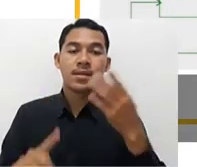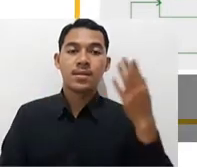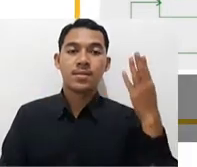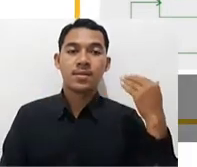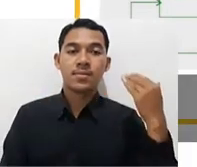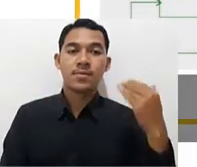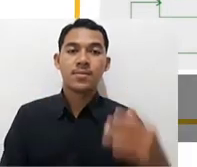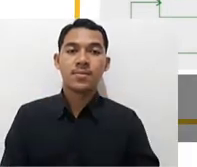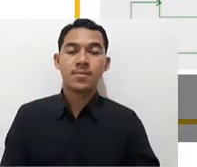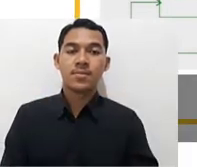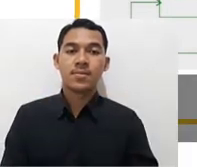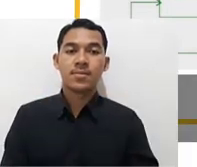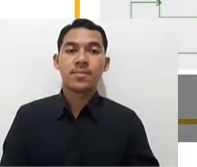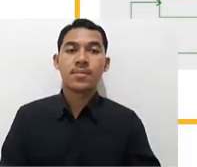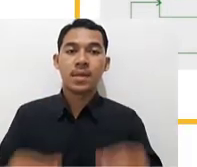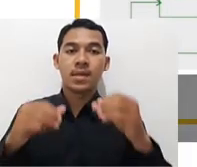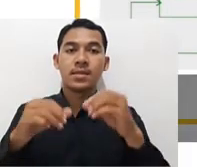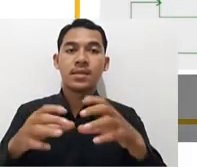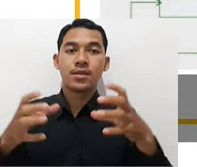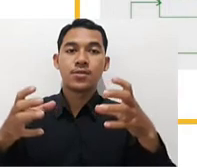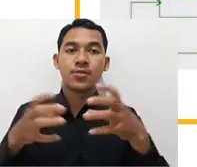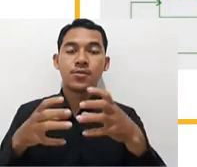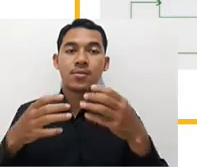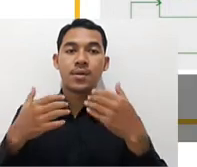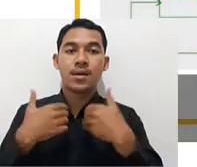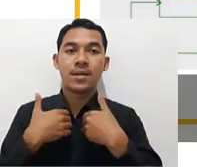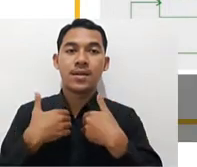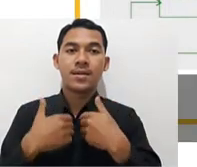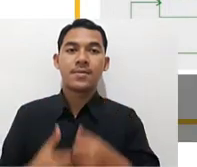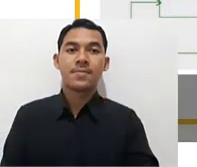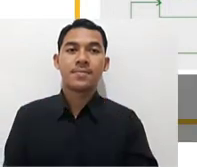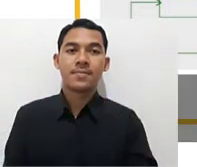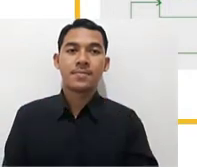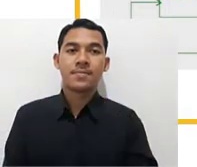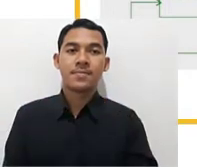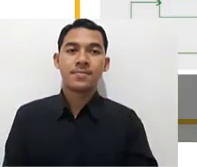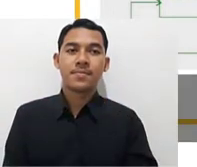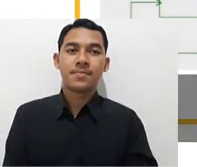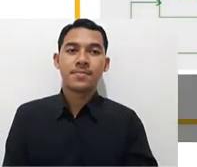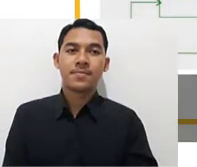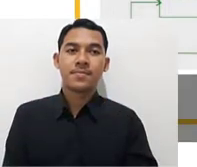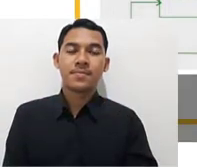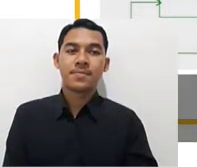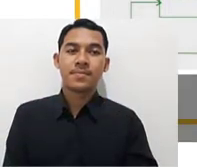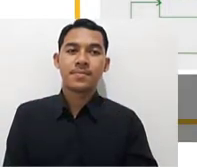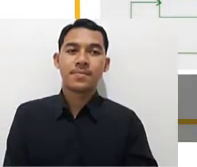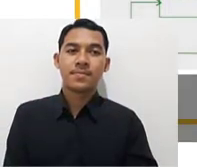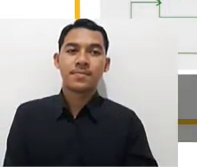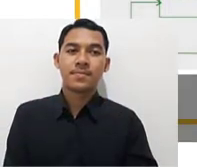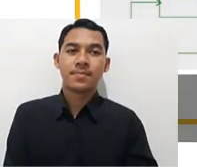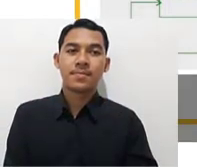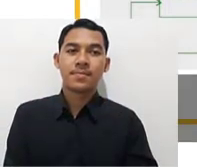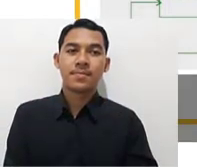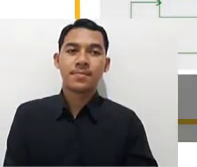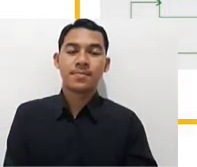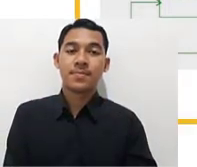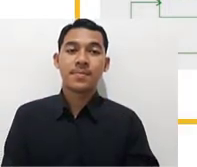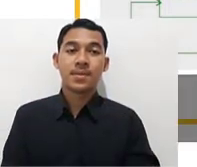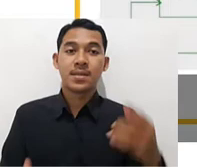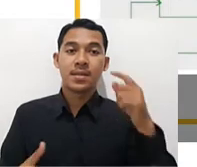seharusnya masih cukup mudah ya. Nah, sebentar nih selesai. Nah, ini kita tadi kan shiftnya 0, sekarang shiftnya 1